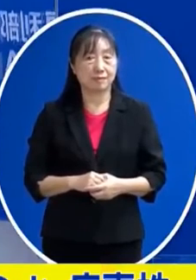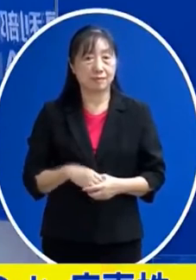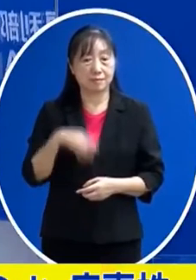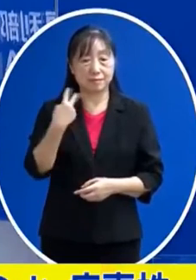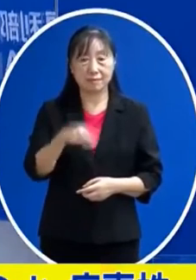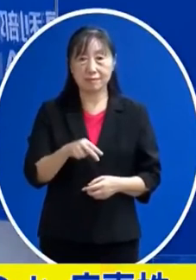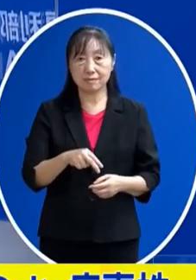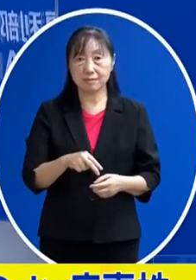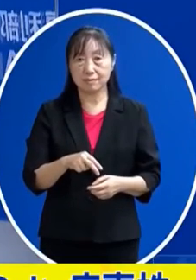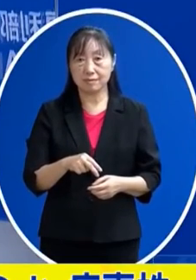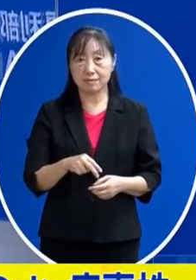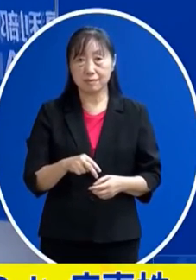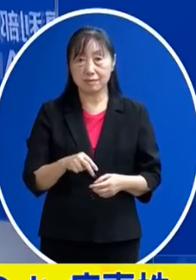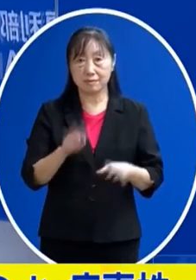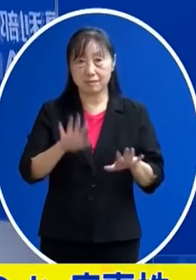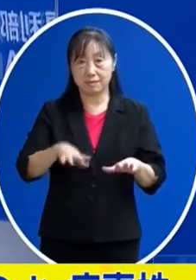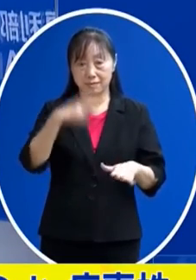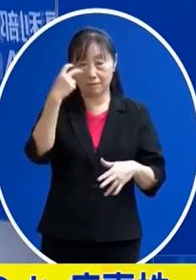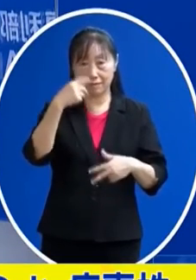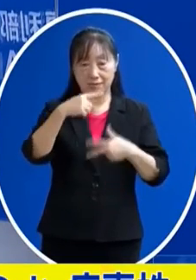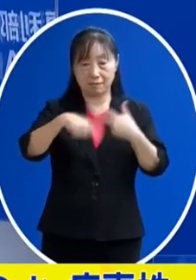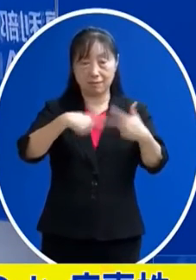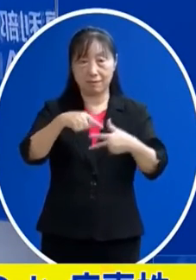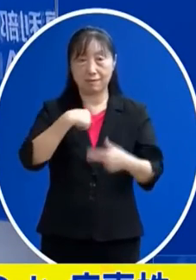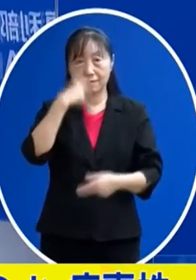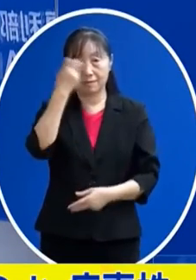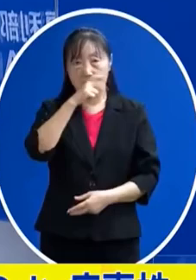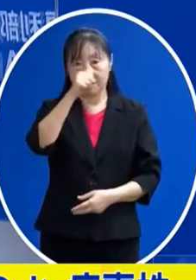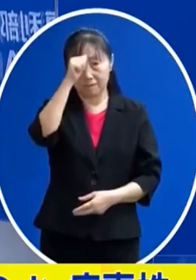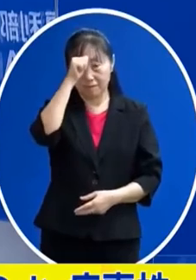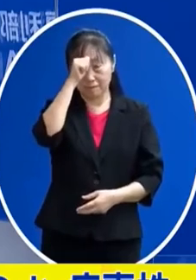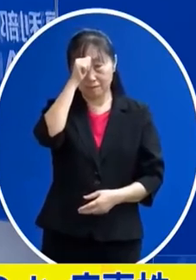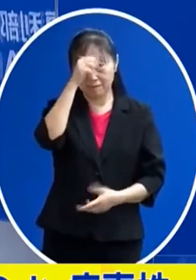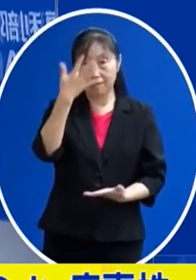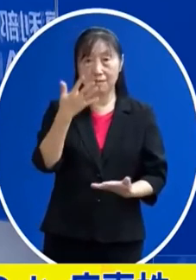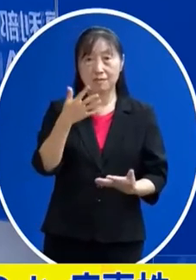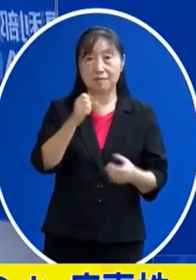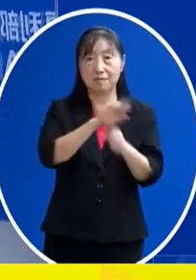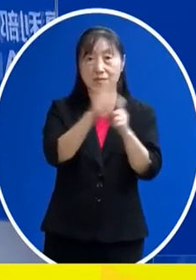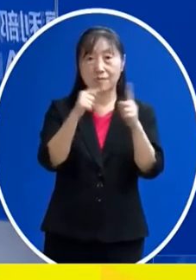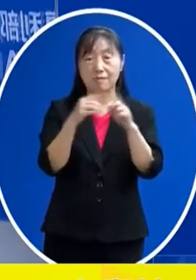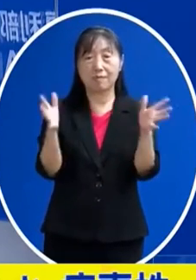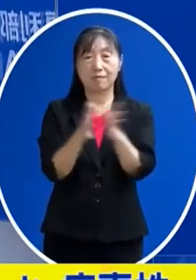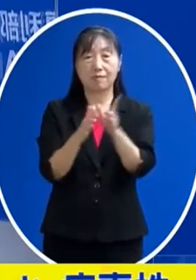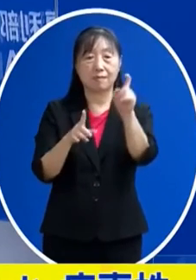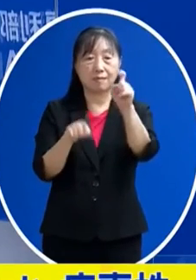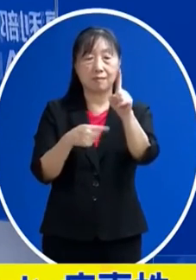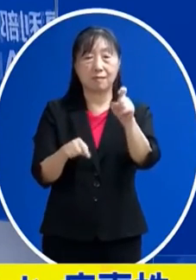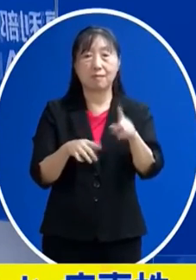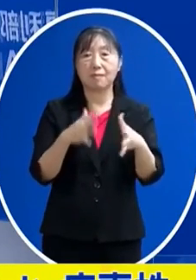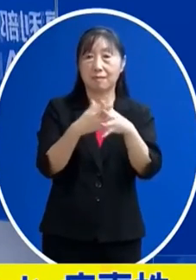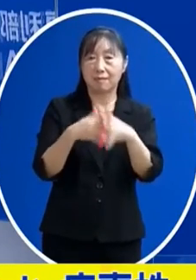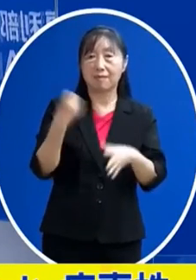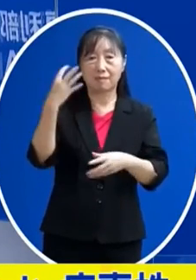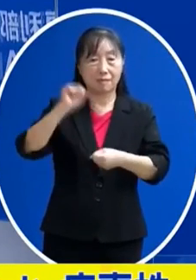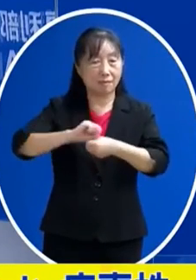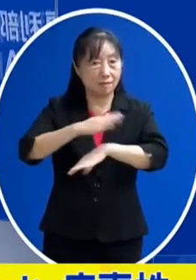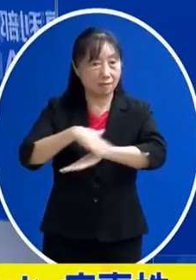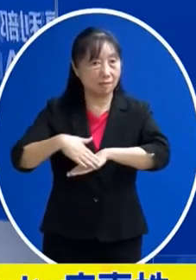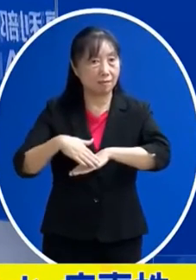那另外是这个礼拜验出来的 Delta 总共有11例哈，那也是来自于美国、新加